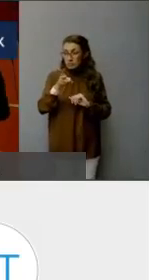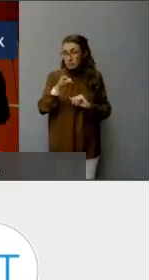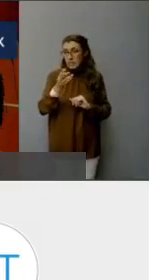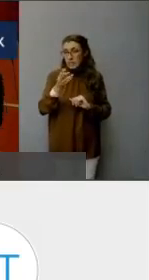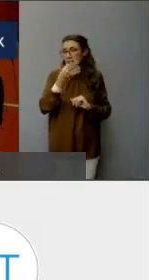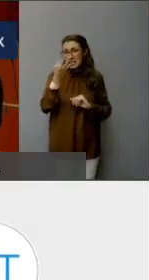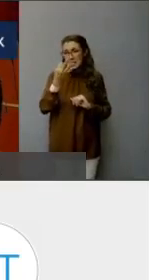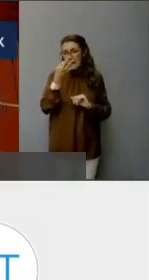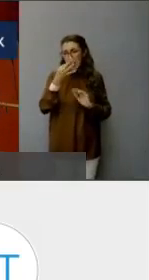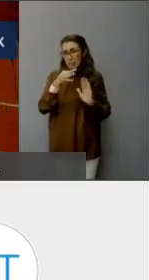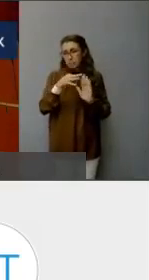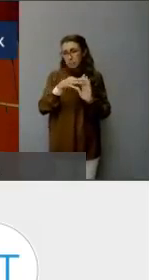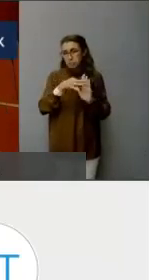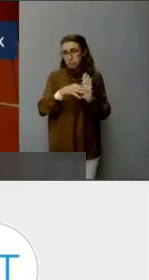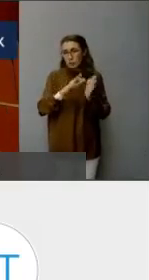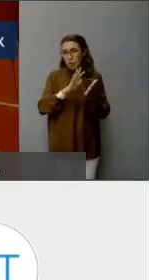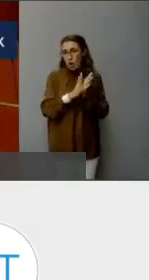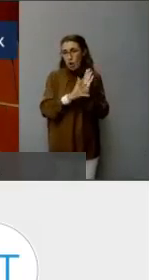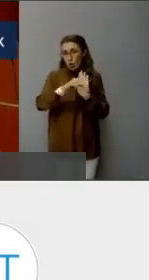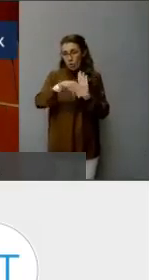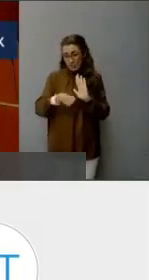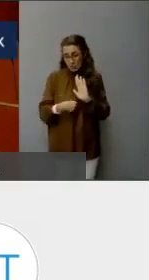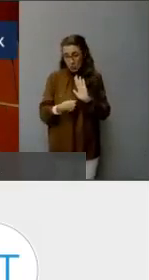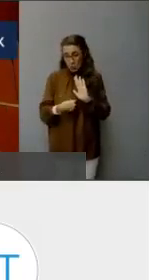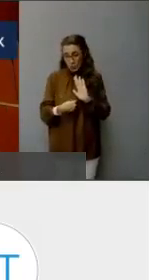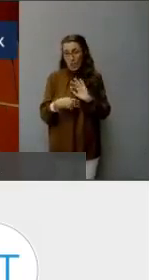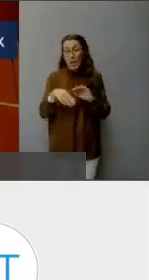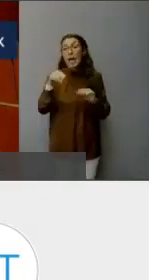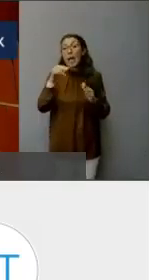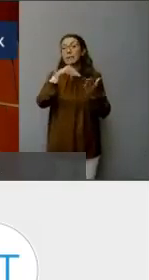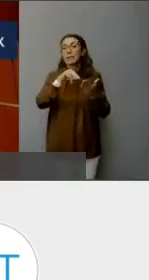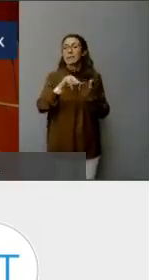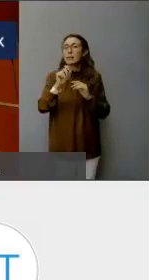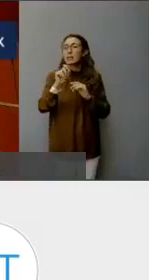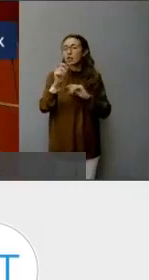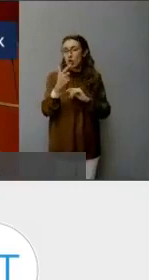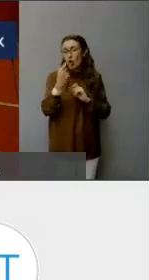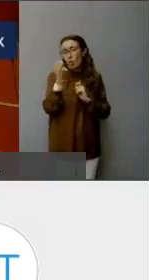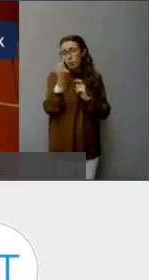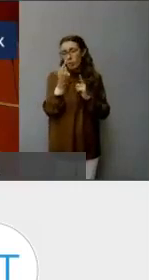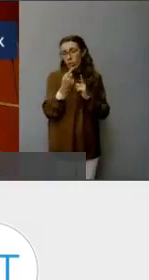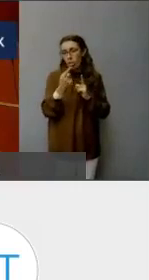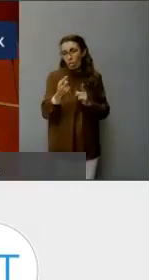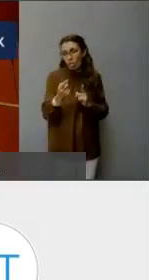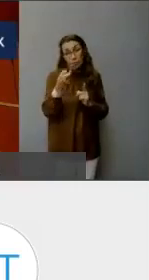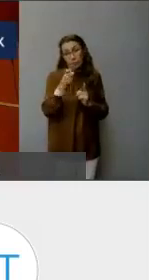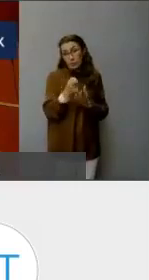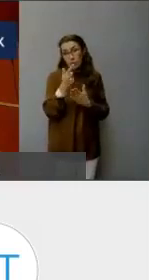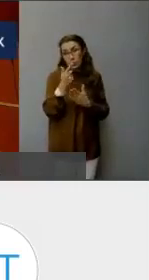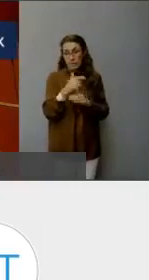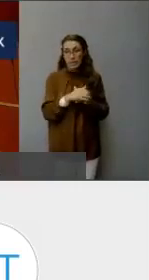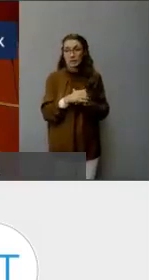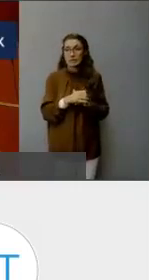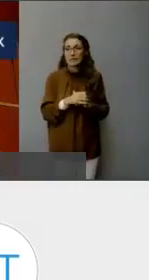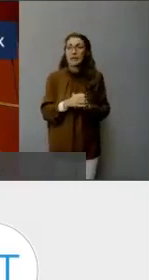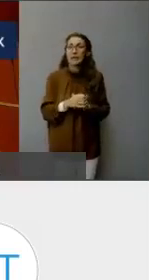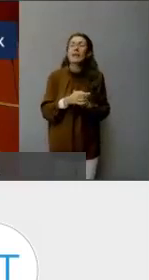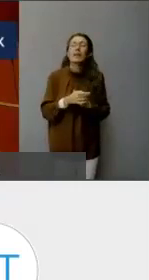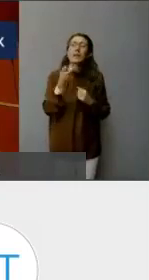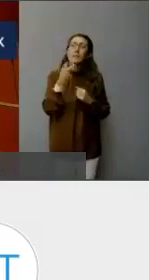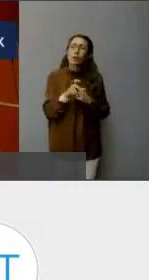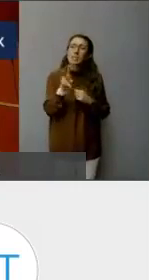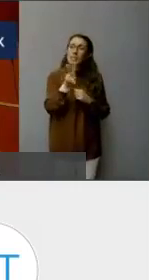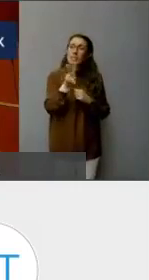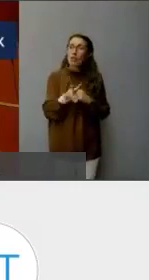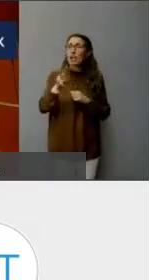questo credo sull'emendamento lavoro 12 perdo qualche minuto ma è importante perché leve la vera ragione della spopolamento della bici ma